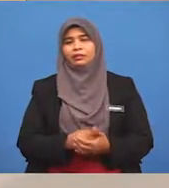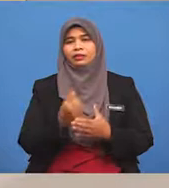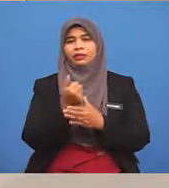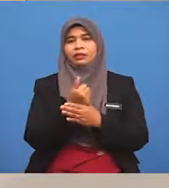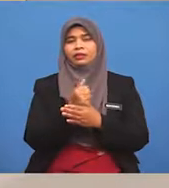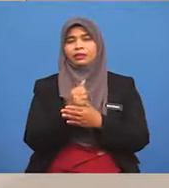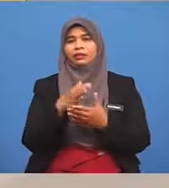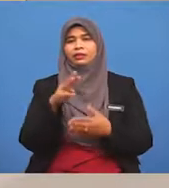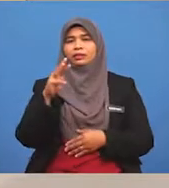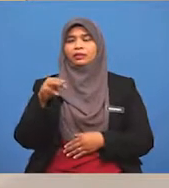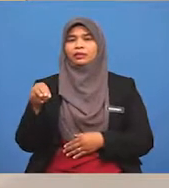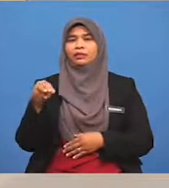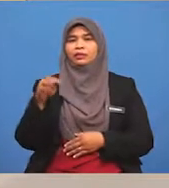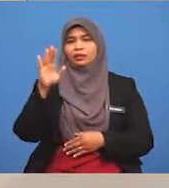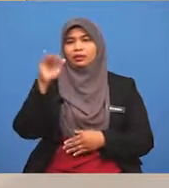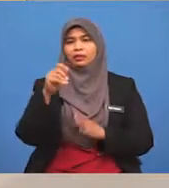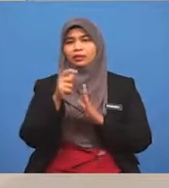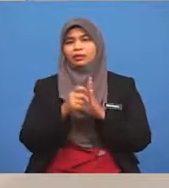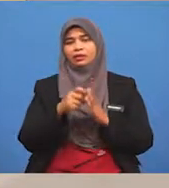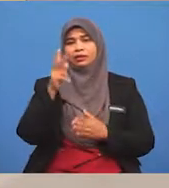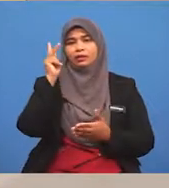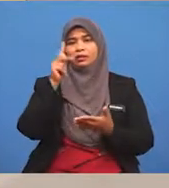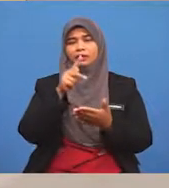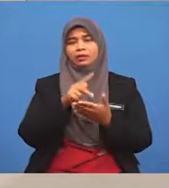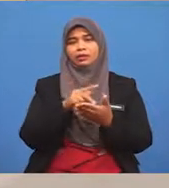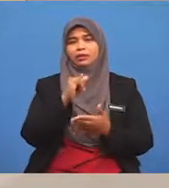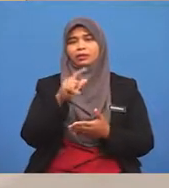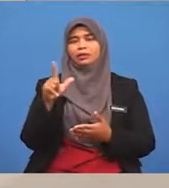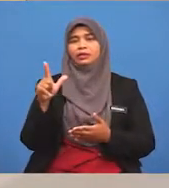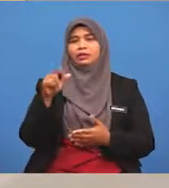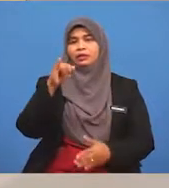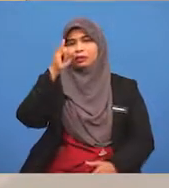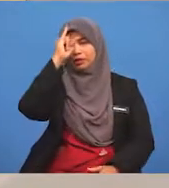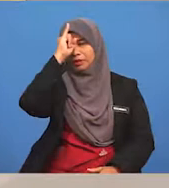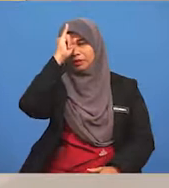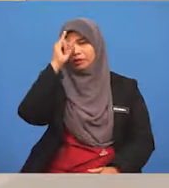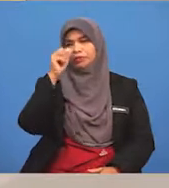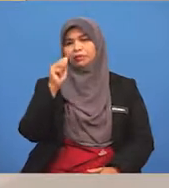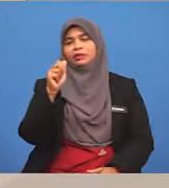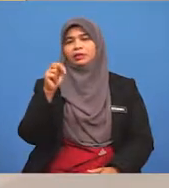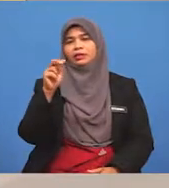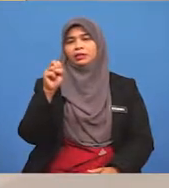Antara anak murid beliau yang terkenal ialah Imam An-Nasa'i.